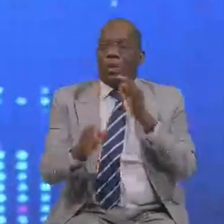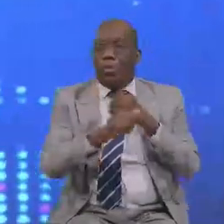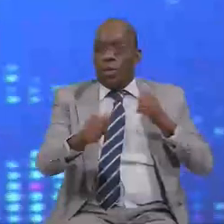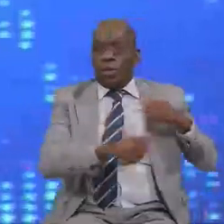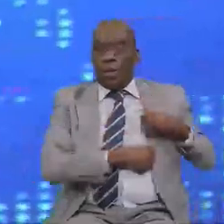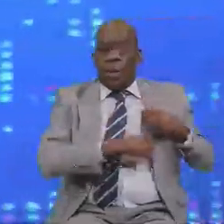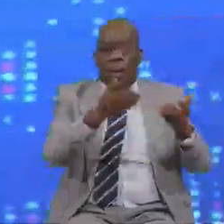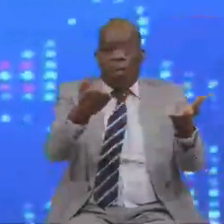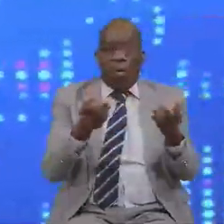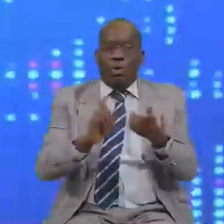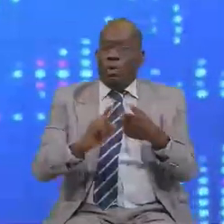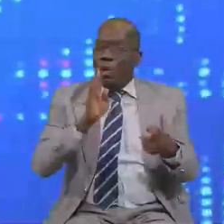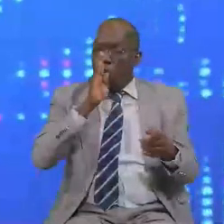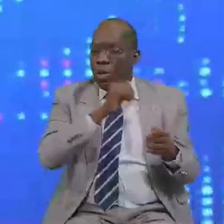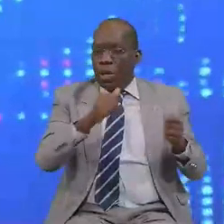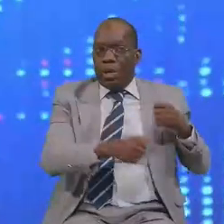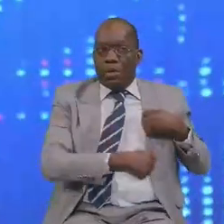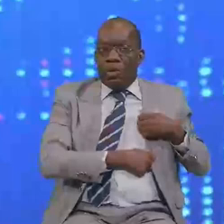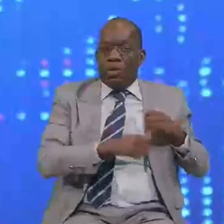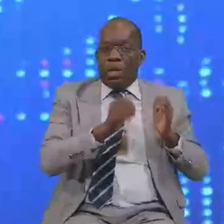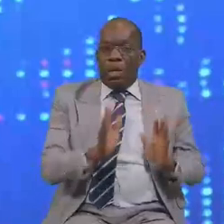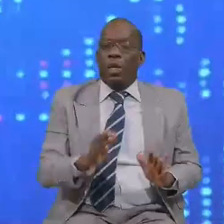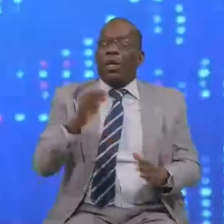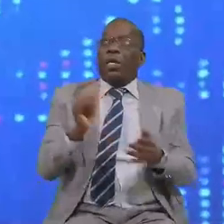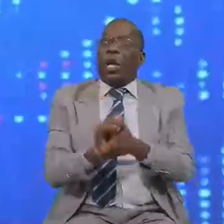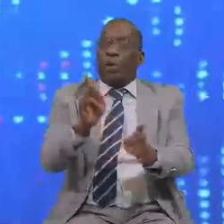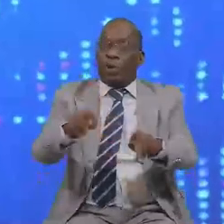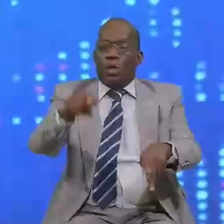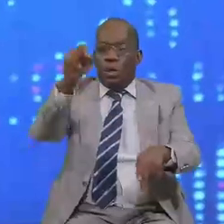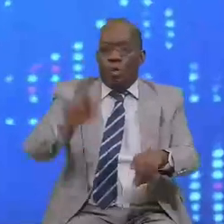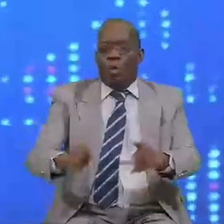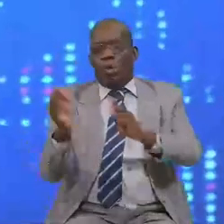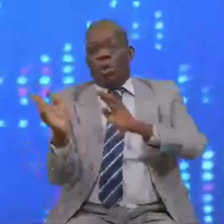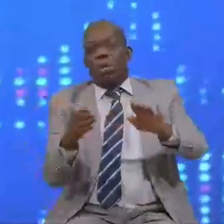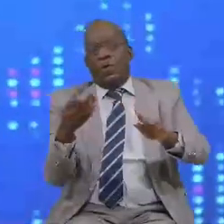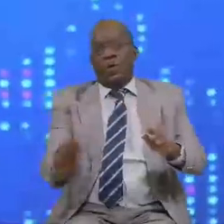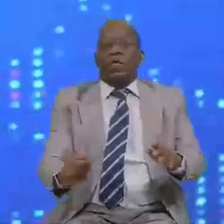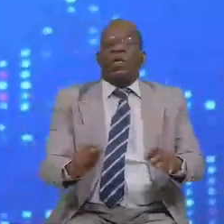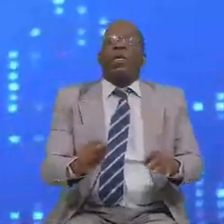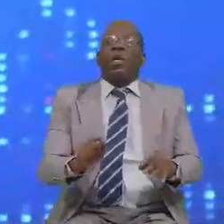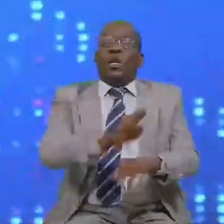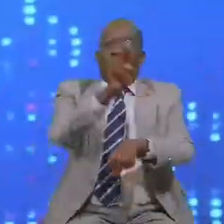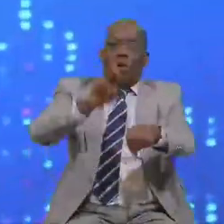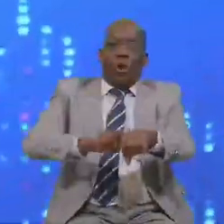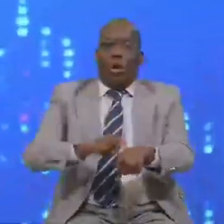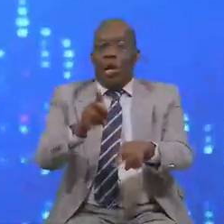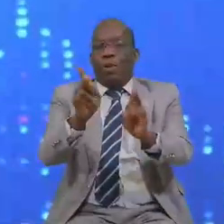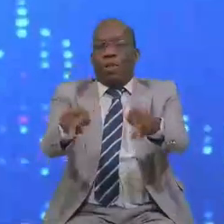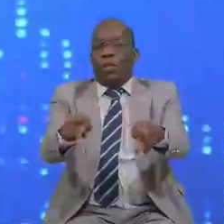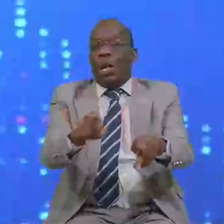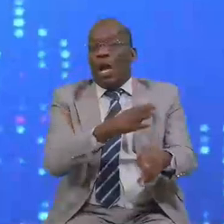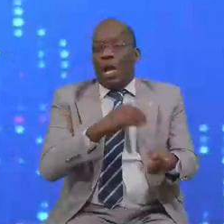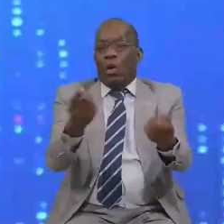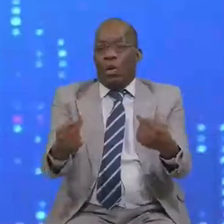soldat, il doit sortir du camp des civils, de la communauté des civils où il est. Et si quelqu'un